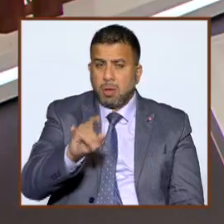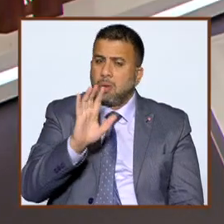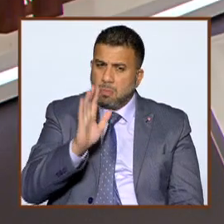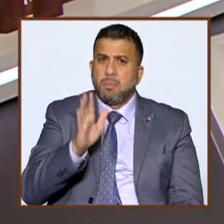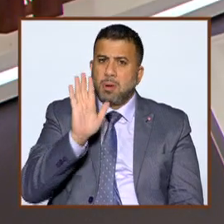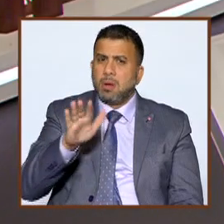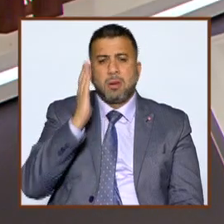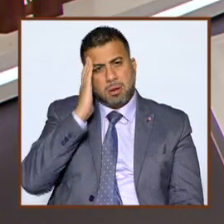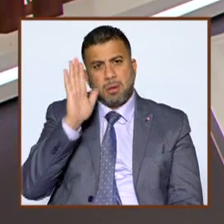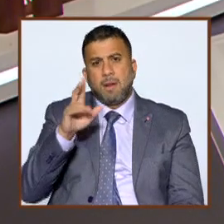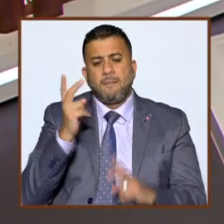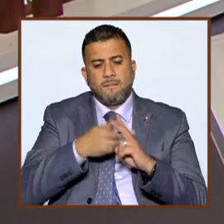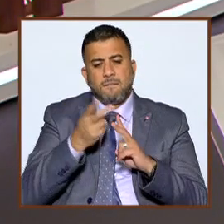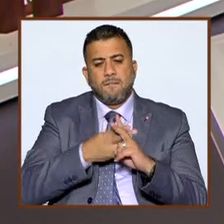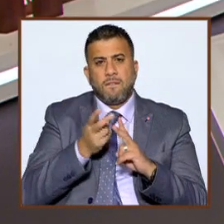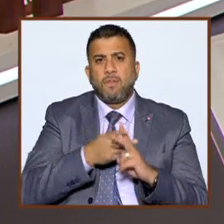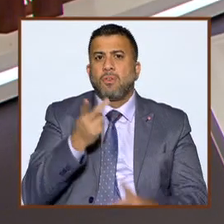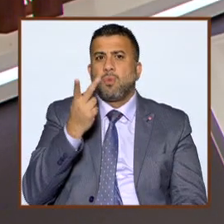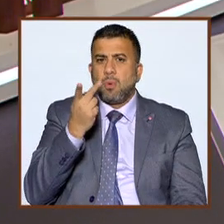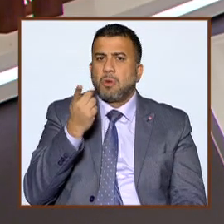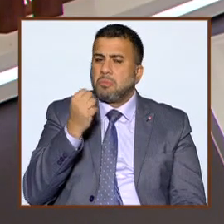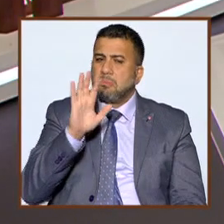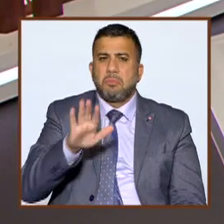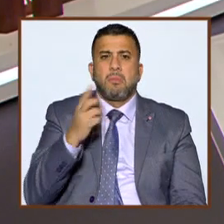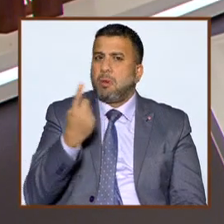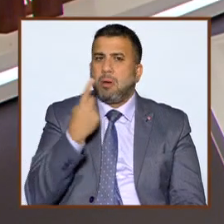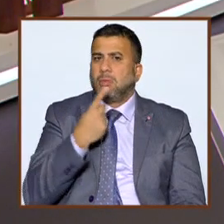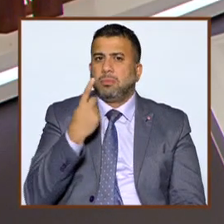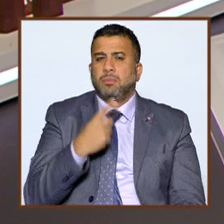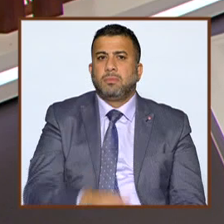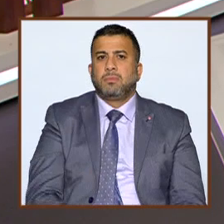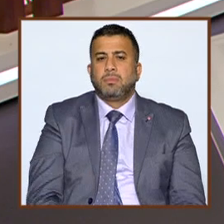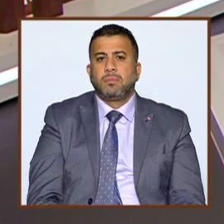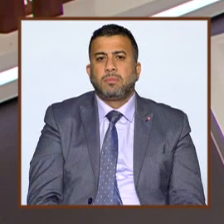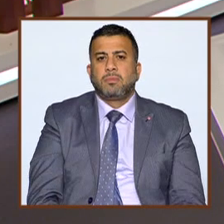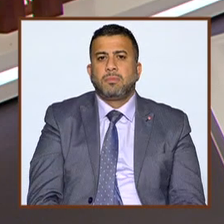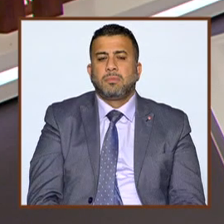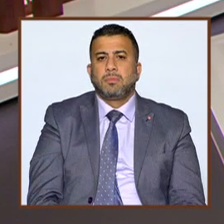ان شاء الله. طيب السؤال الثاني، نعم، هي تسأل هل التلفظ بك